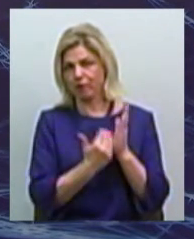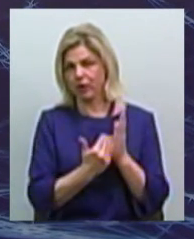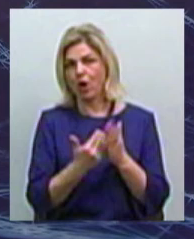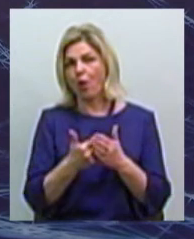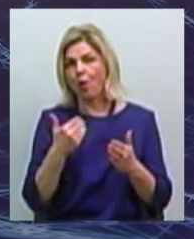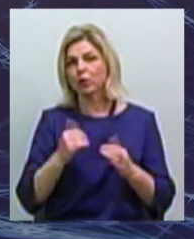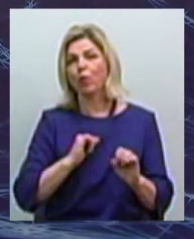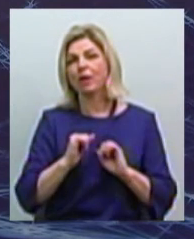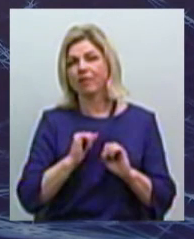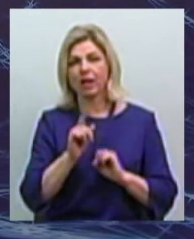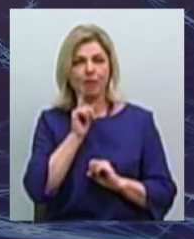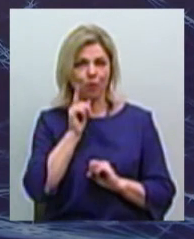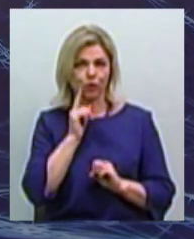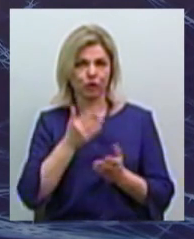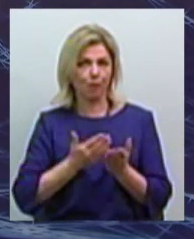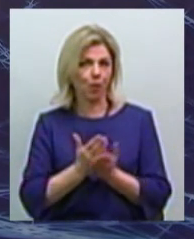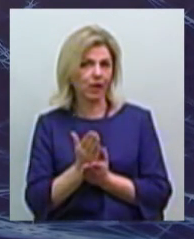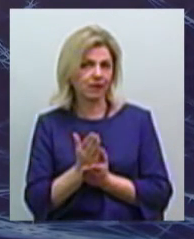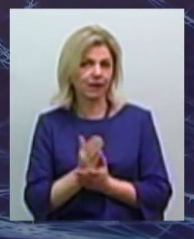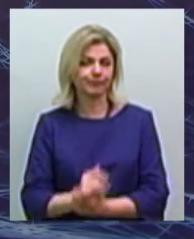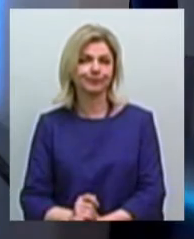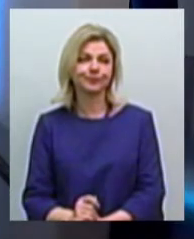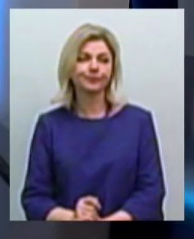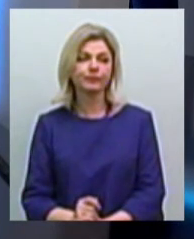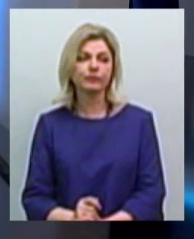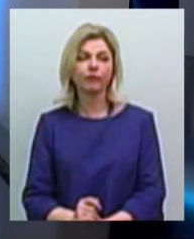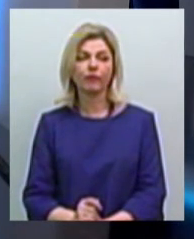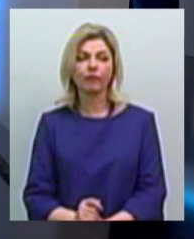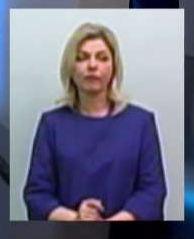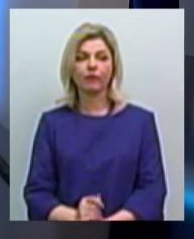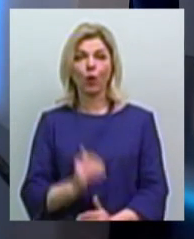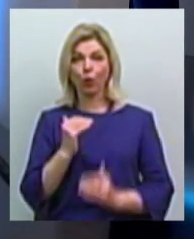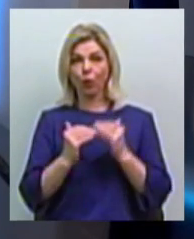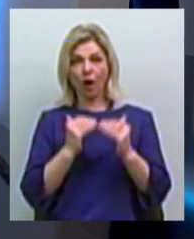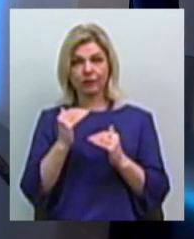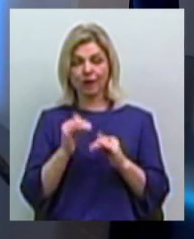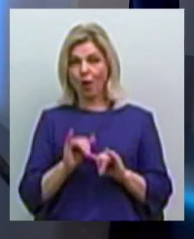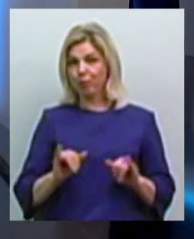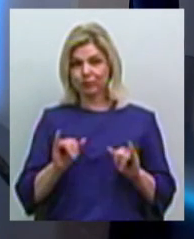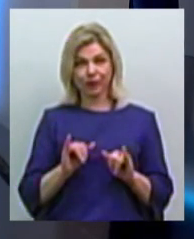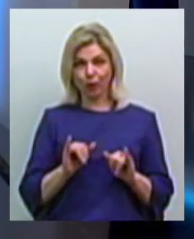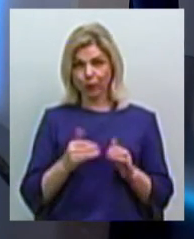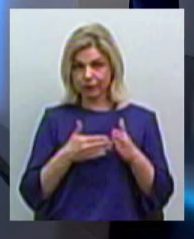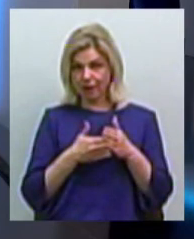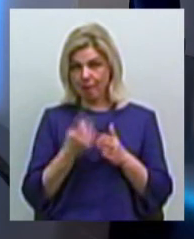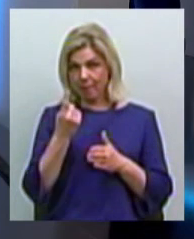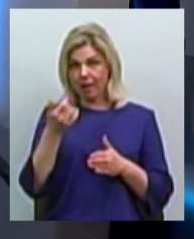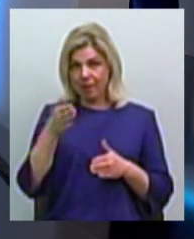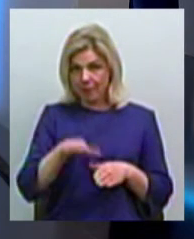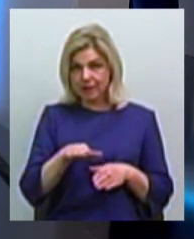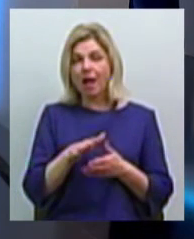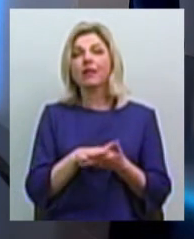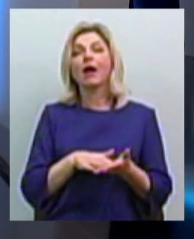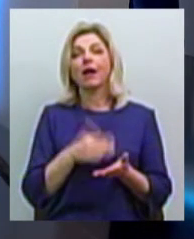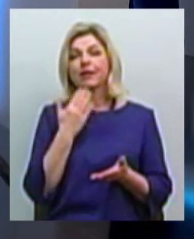молодіжної політики міської ради. Тобто рухатись більше нікуди, адже 1 місце, а далі? Ми